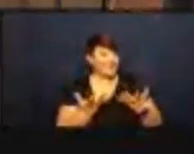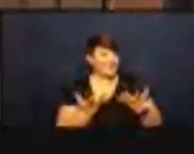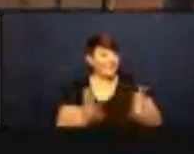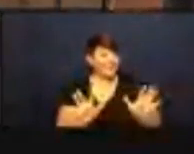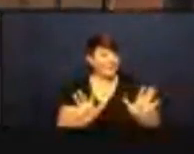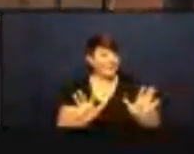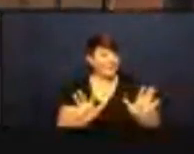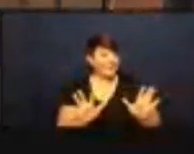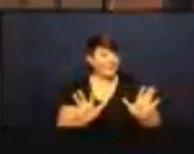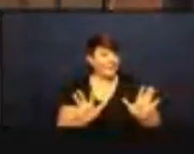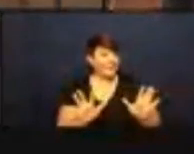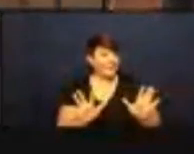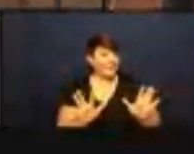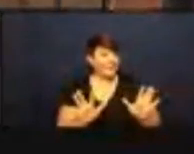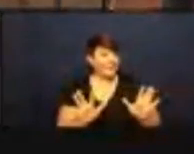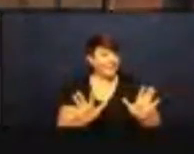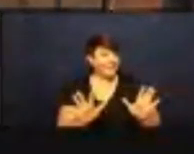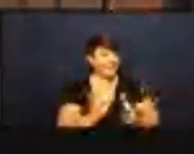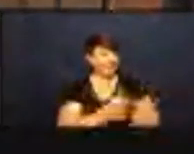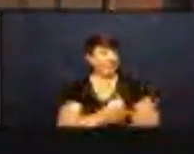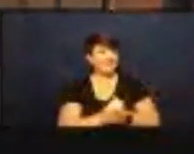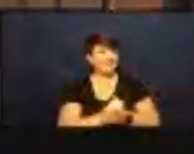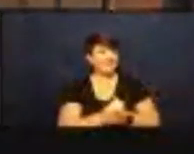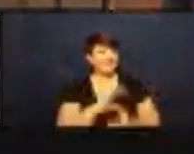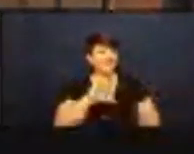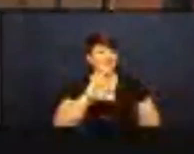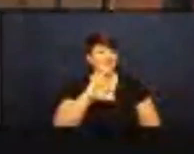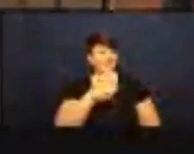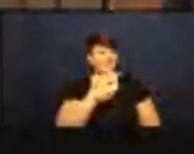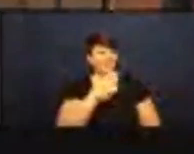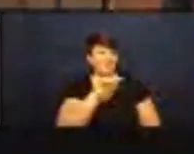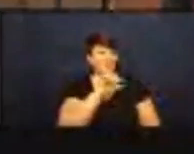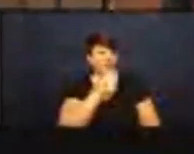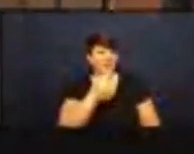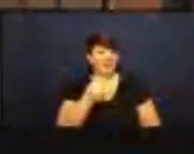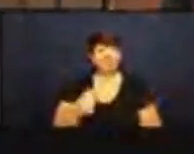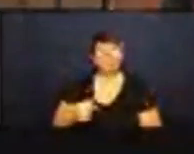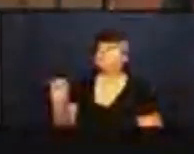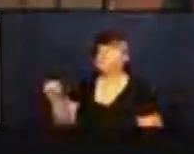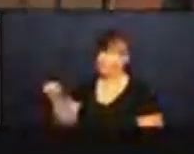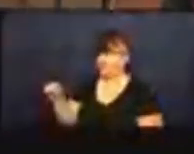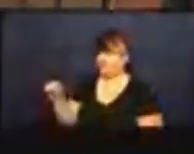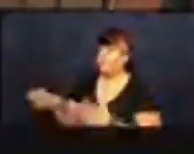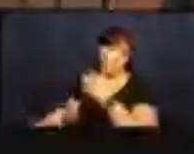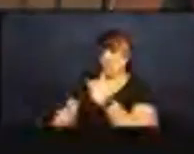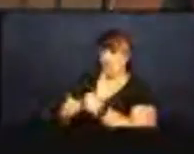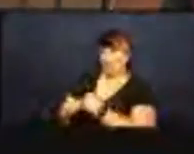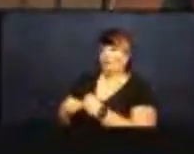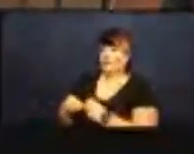Je, kuna maswali mengine? Hamna. Bwana Craig.